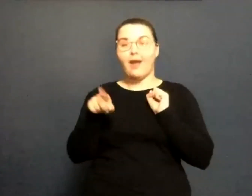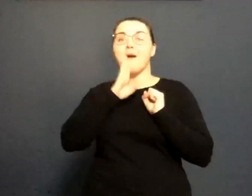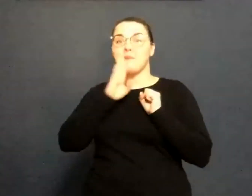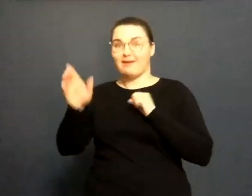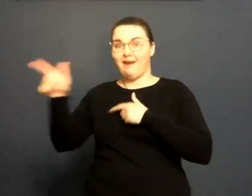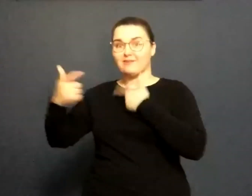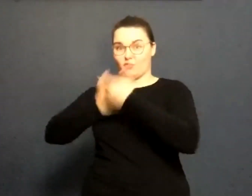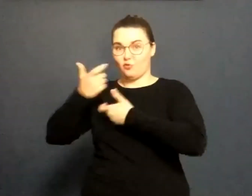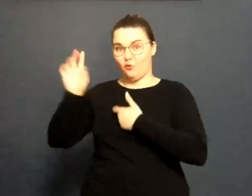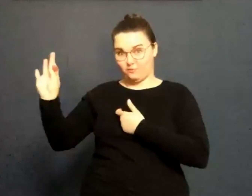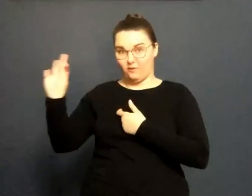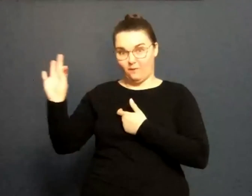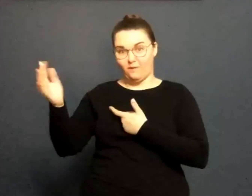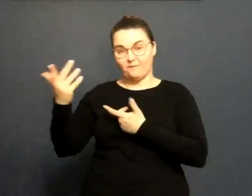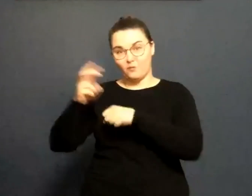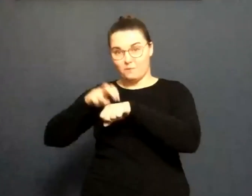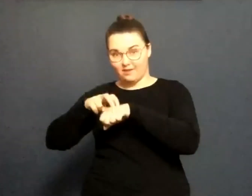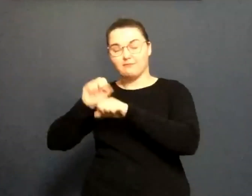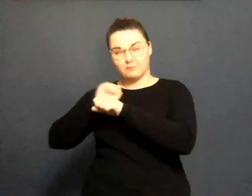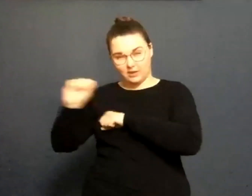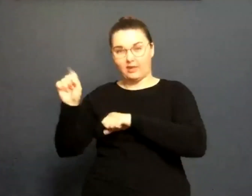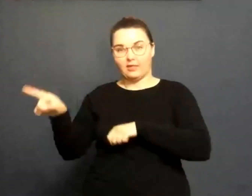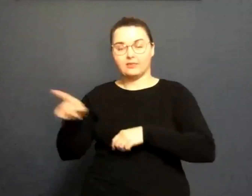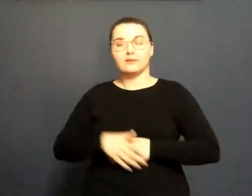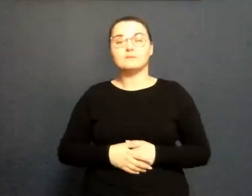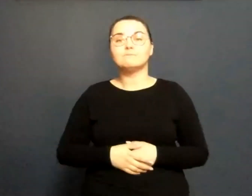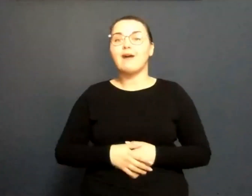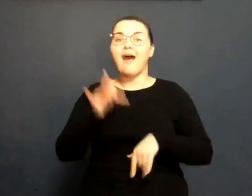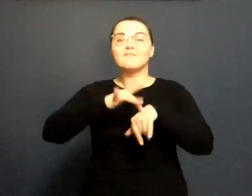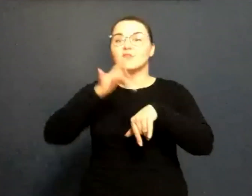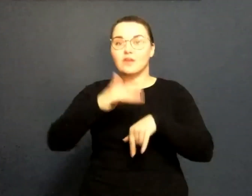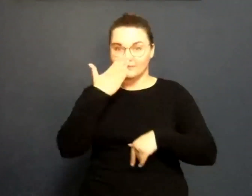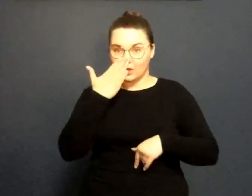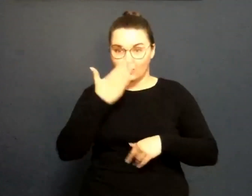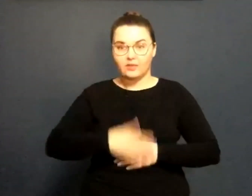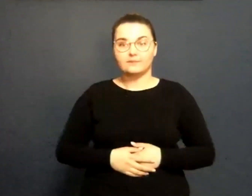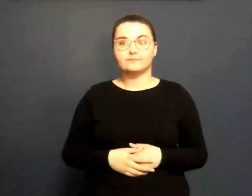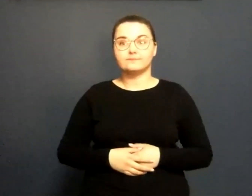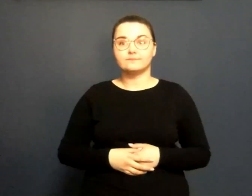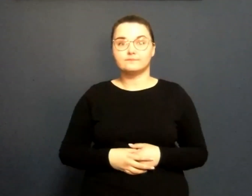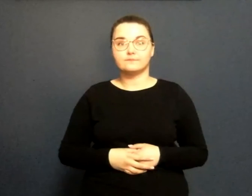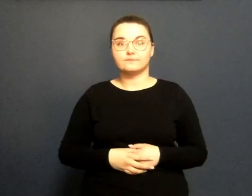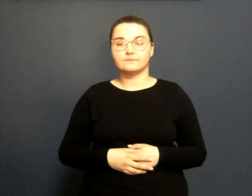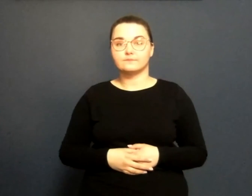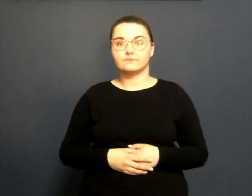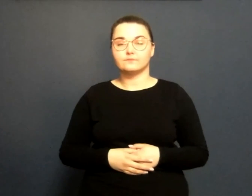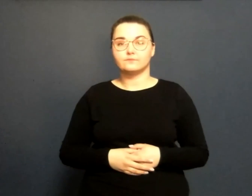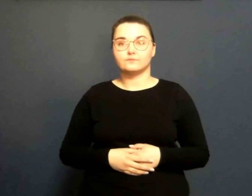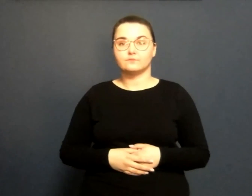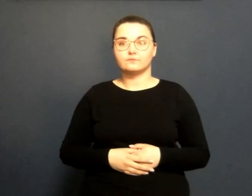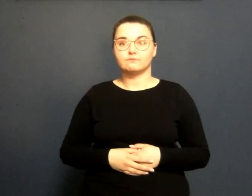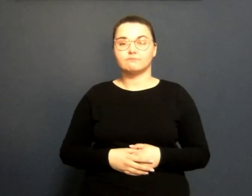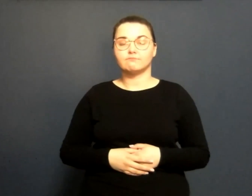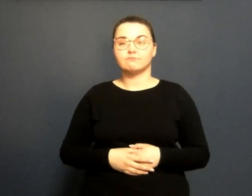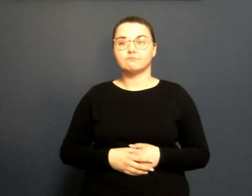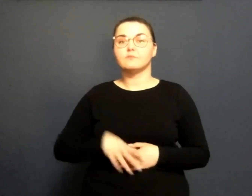i te badania na ogół sprowadzają się do takiego wniosku, że bardzo, jakby to powiedzieć, że